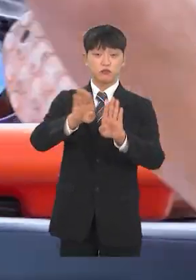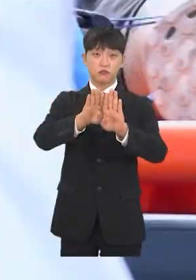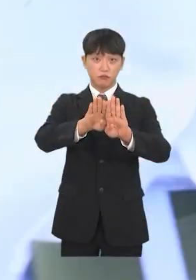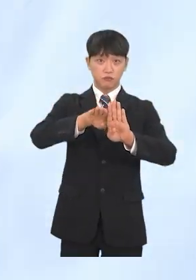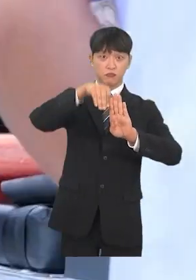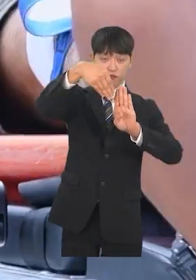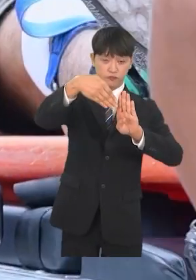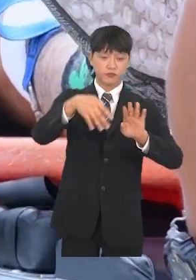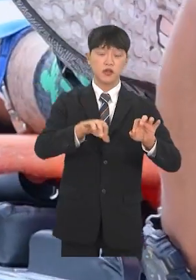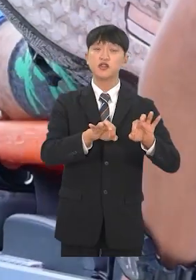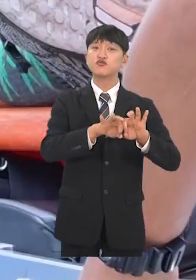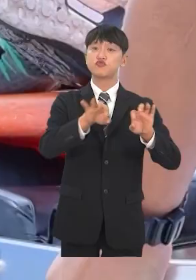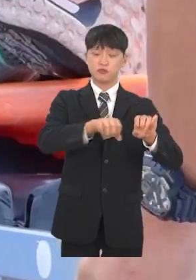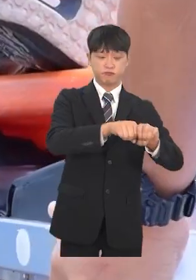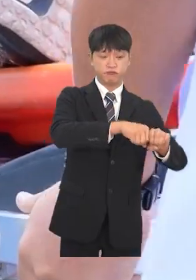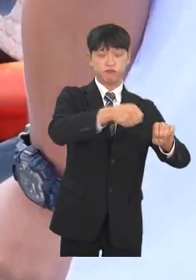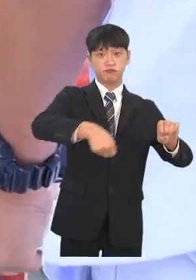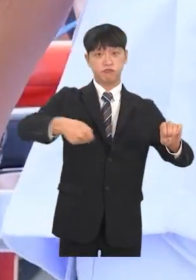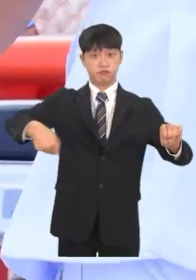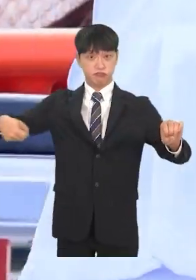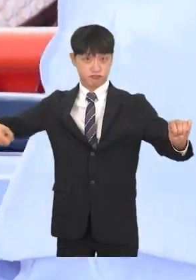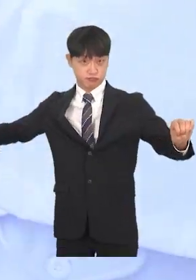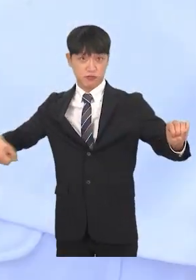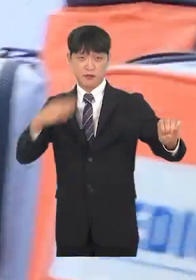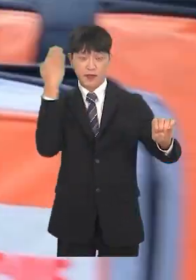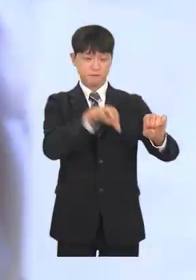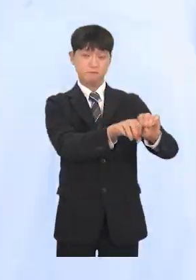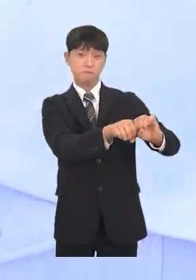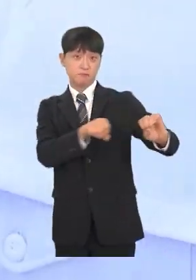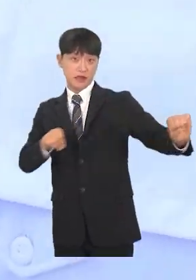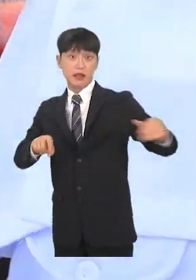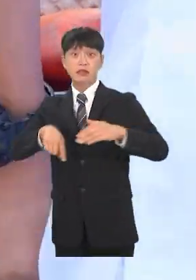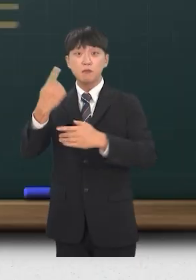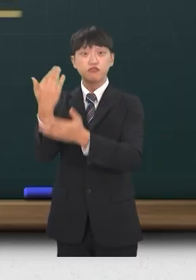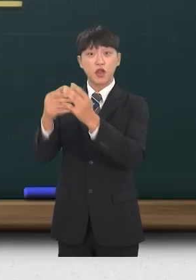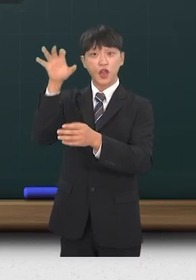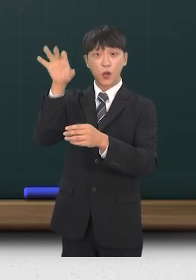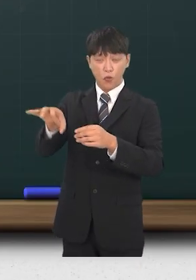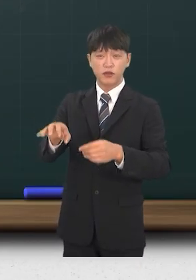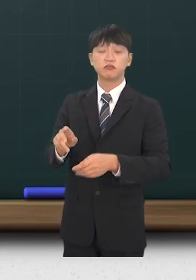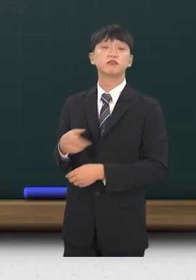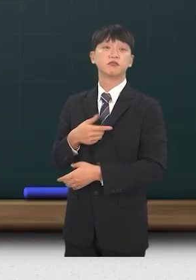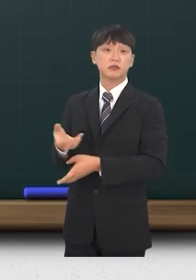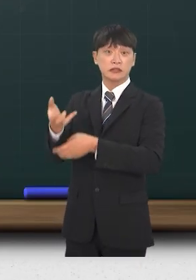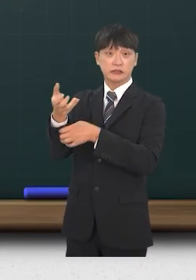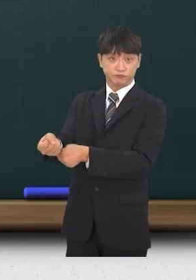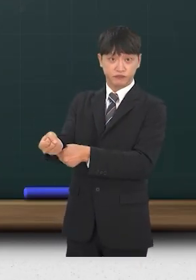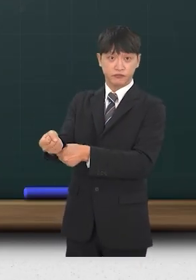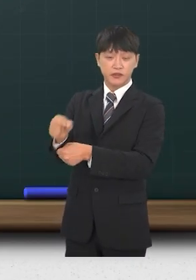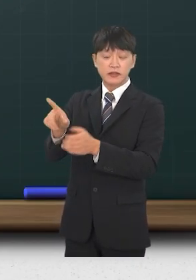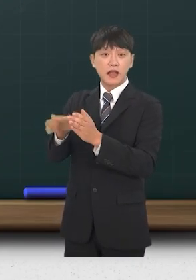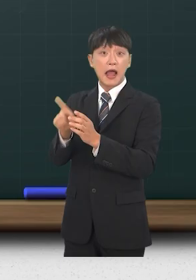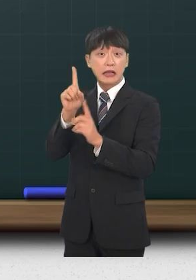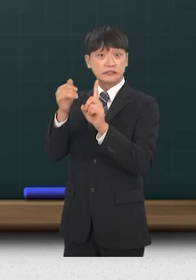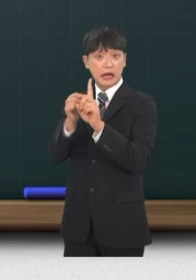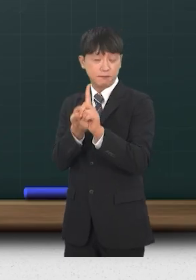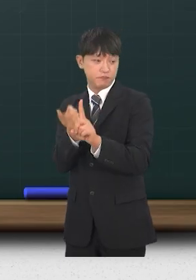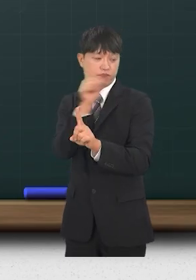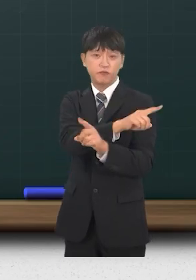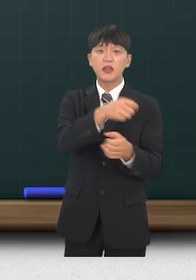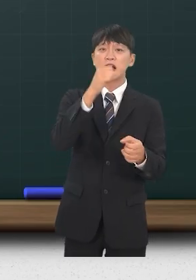생명이 희생되는 일이 없도록 우리부터 제대로 알고 공부해야 합니다. 화재 현장에서 꼭 알아야 할